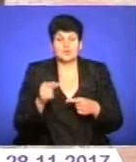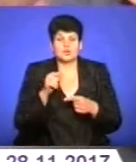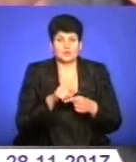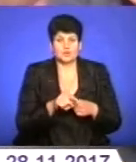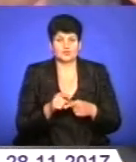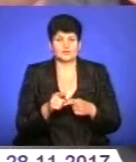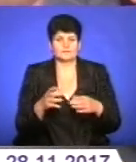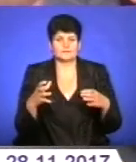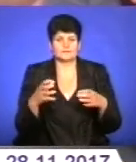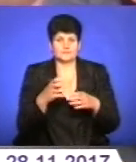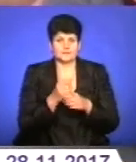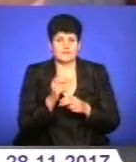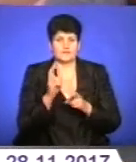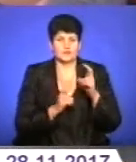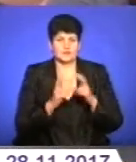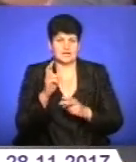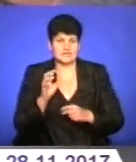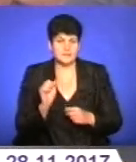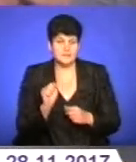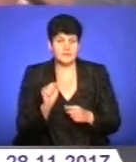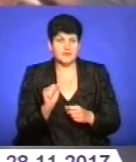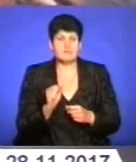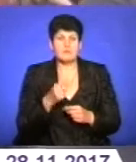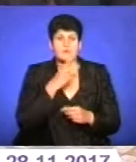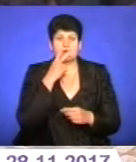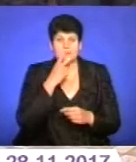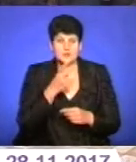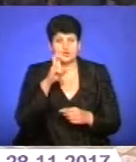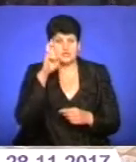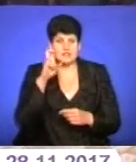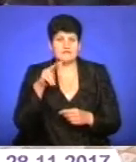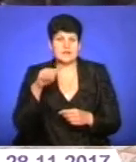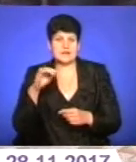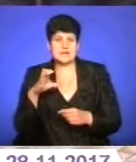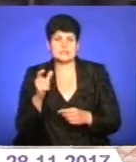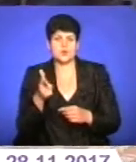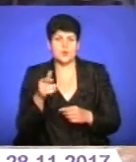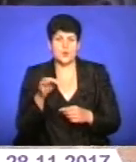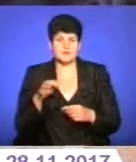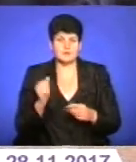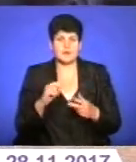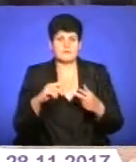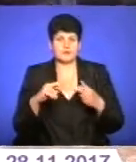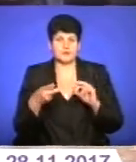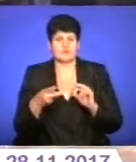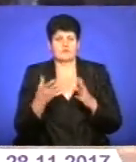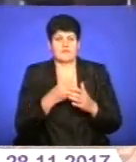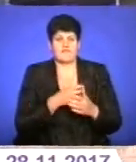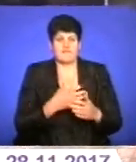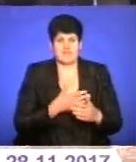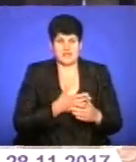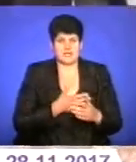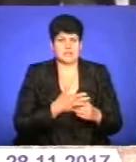оптимізація виробництва, тобто скорочення. Адже передбачено, що державні лісгоспи перетворять у приватні структури. Лісівники